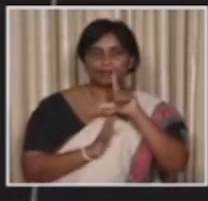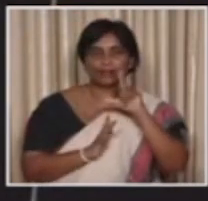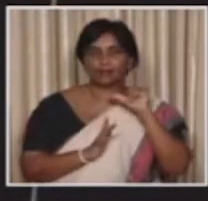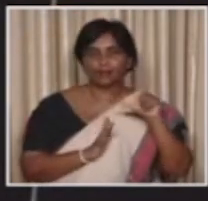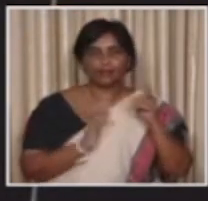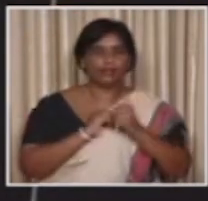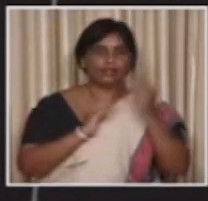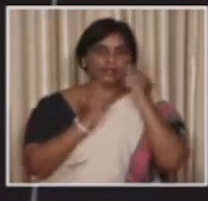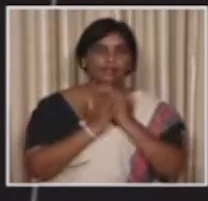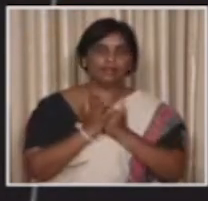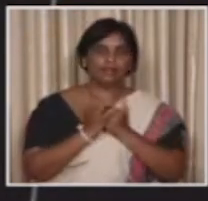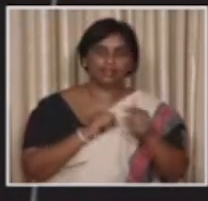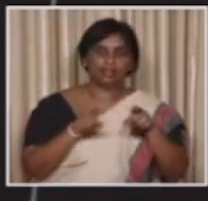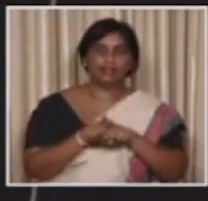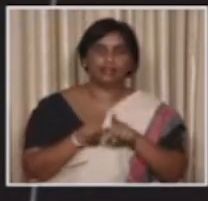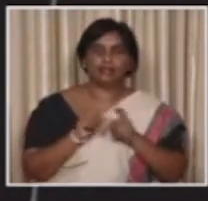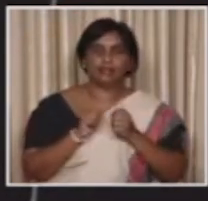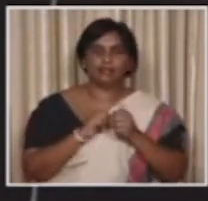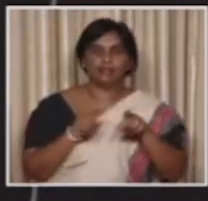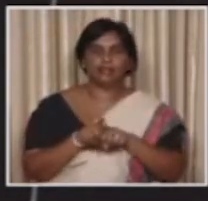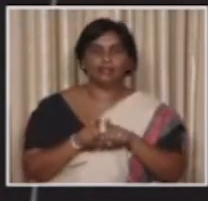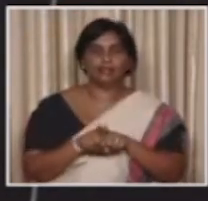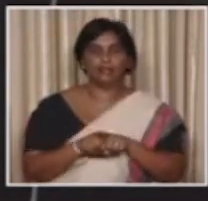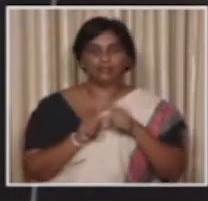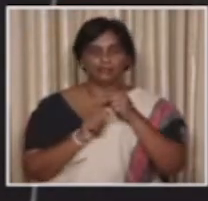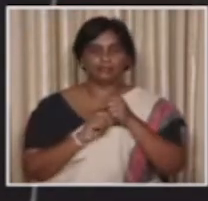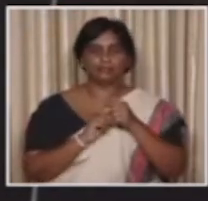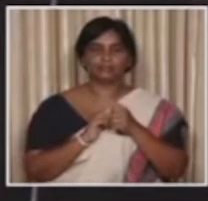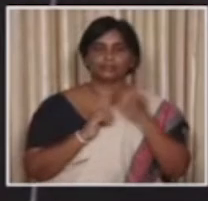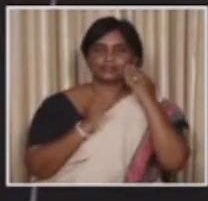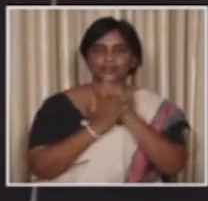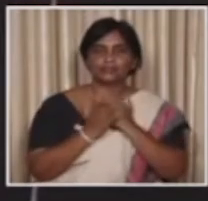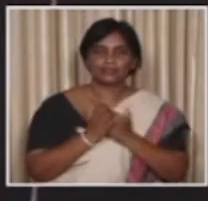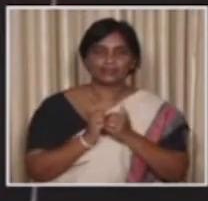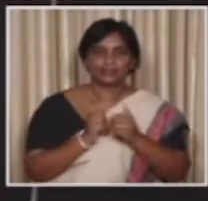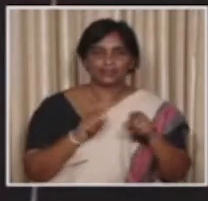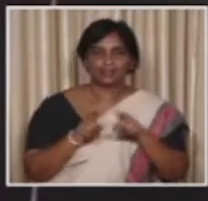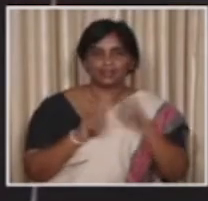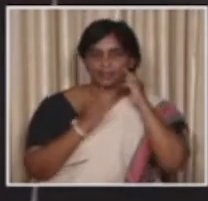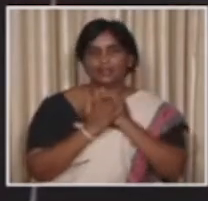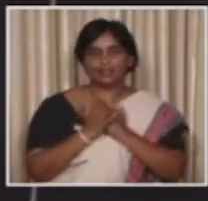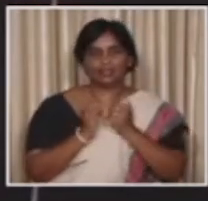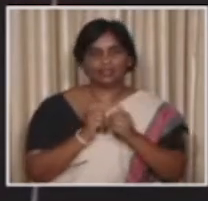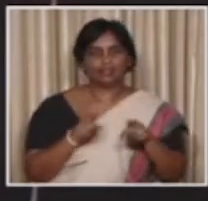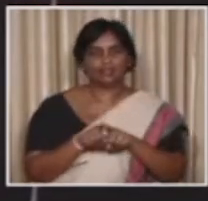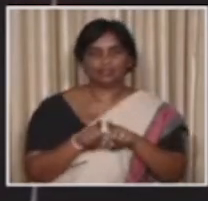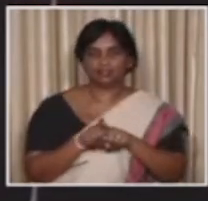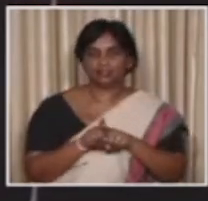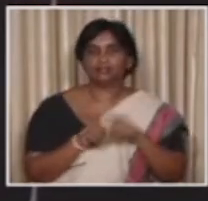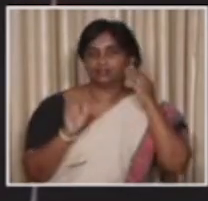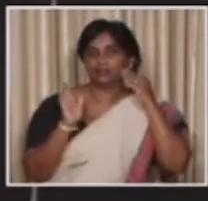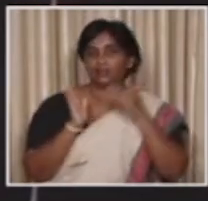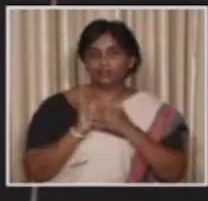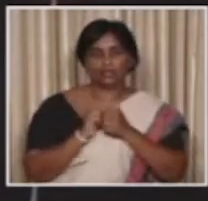වැඩි ජනාධිපතිතුමනි. ඒ නිසා මේ පිළිබඳව මේ නීති අනපනත් වෙනස් කිරීම පිළිබඳවත් ඔබතුමාගේ අවධානය යොමු වෙනවා නම්